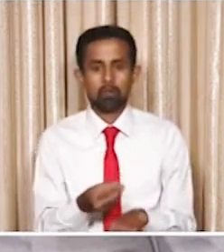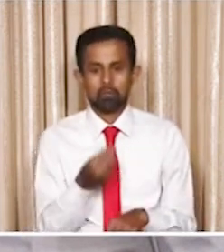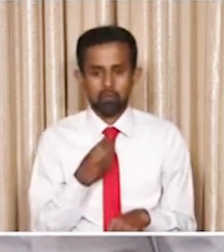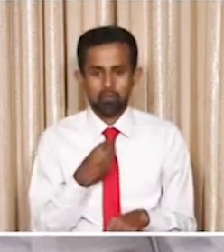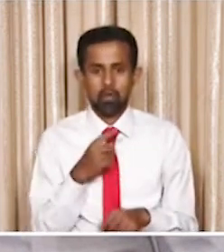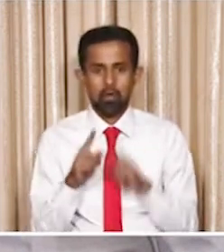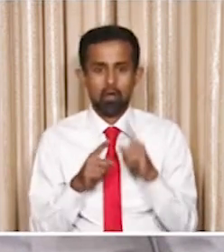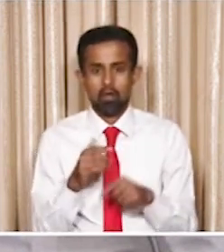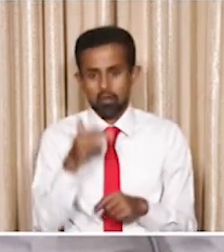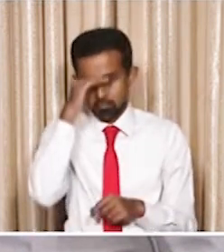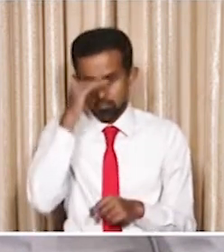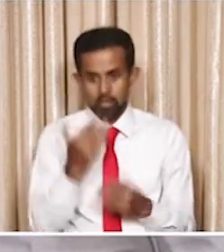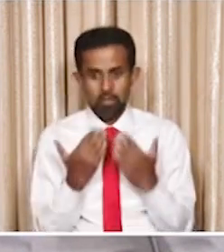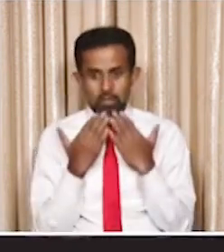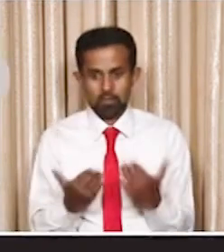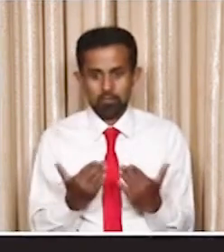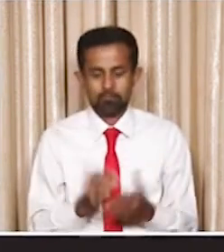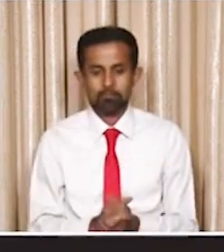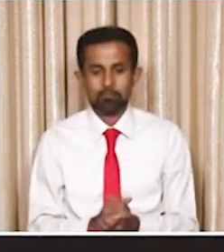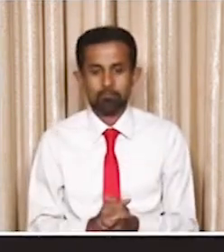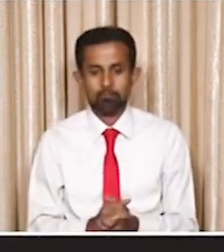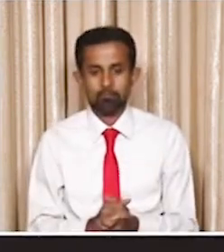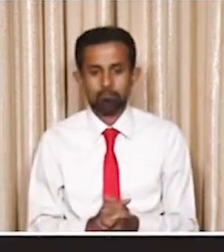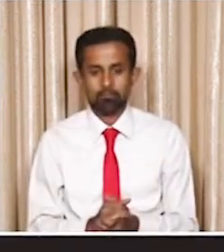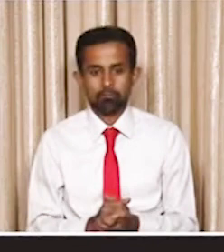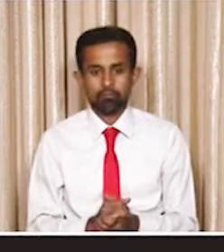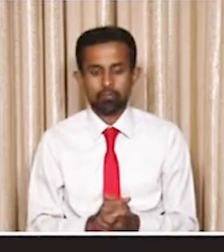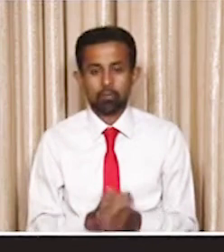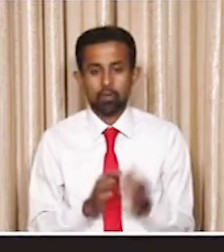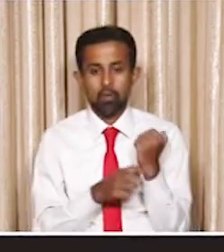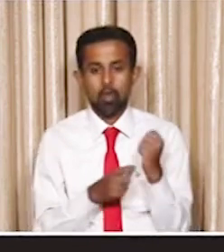සම්බන්ධව කතා කරන තුමාටත් ඔබතුමාටත් ස්තුතියි හරි ඔබතුමාගේ කාරණා කතා මේ